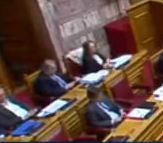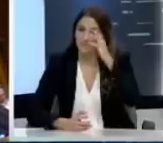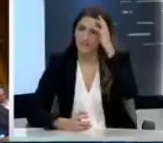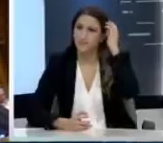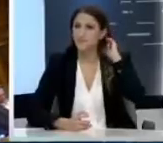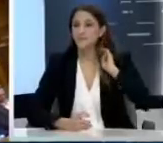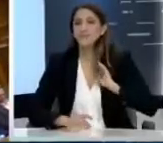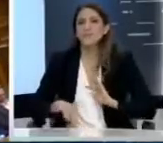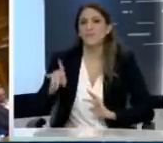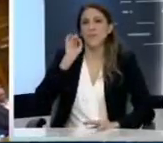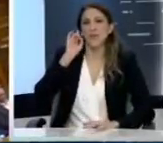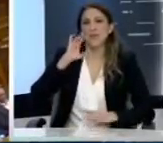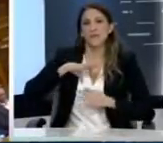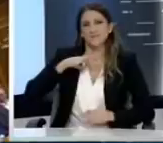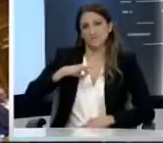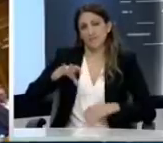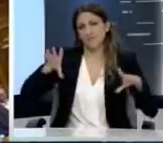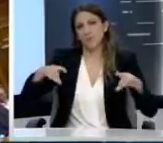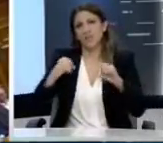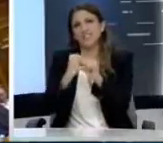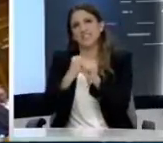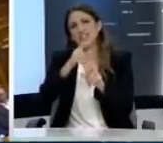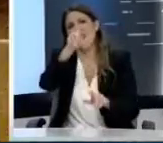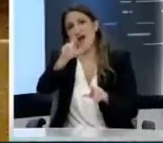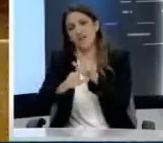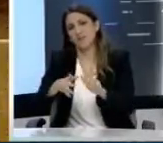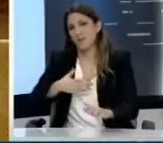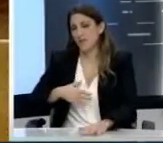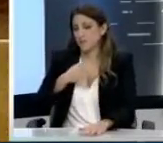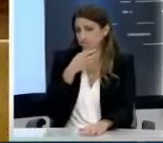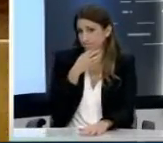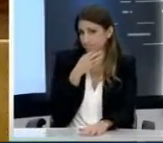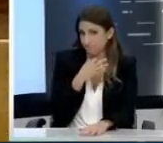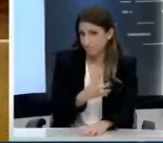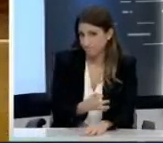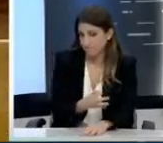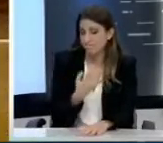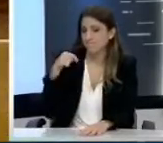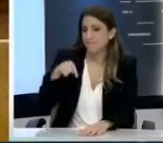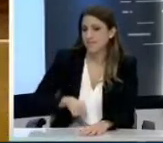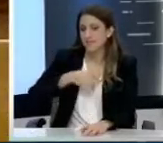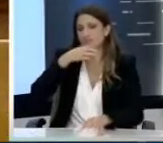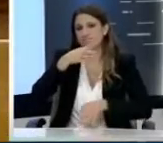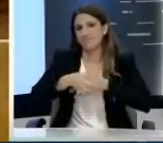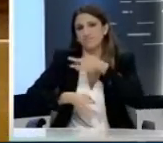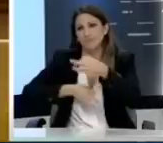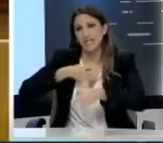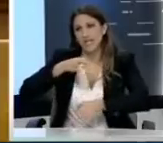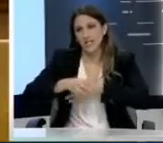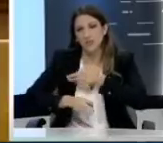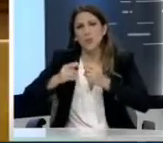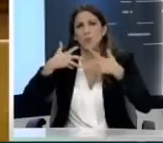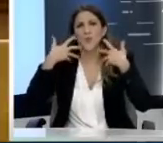Κυρίες και κύριοι συνάδελφοι, θέλω να μιλήσω σήμερα για